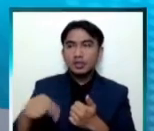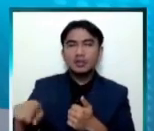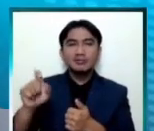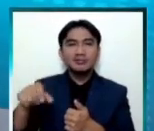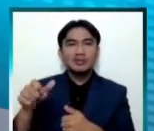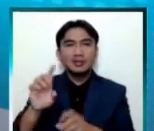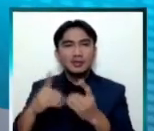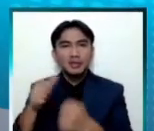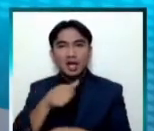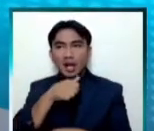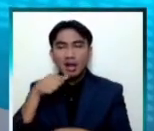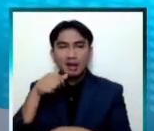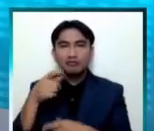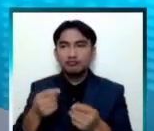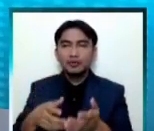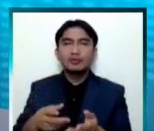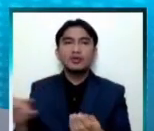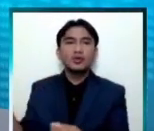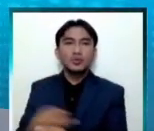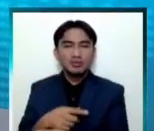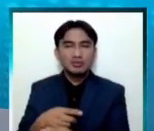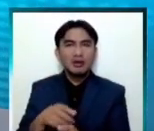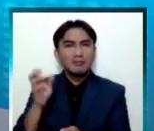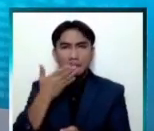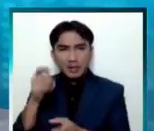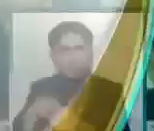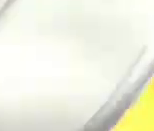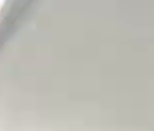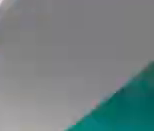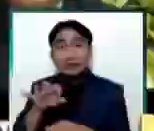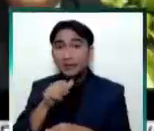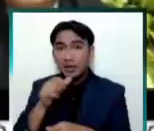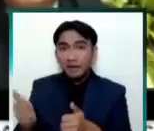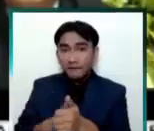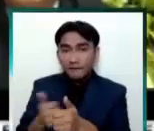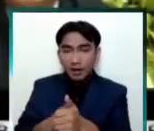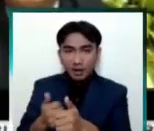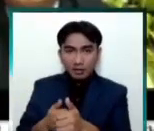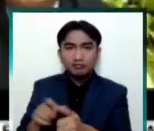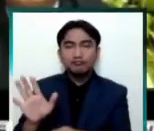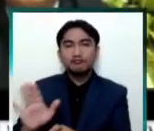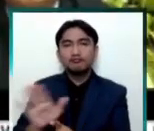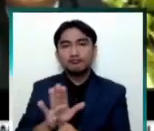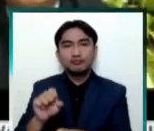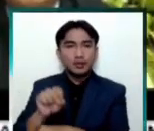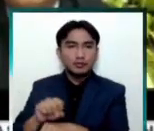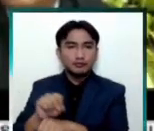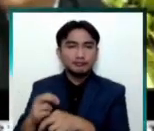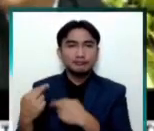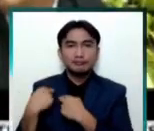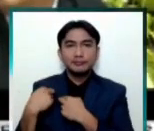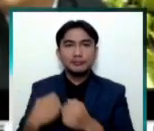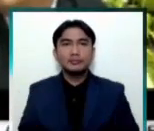hindi magagampanan ng kanilang tungkulin. May report si Victoria Tulad. Hindi mo resign ko kung